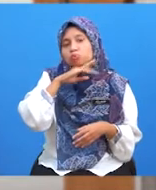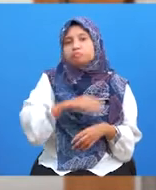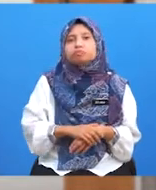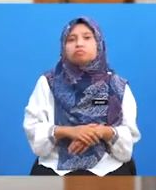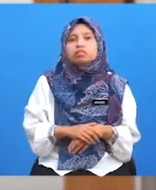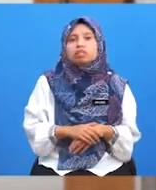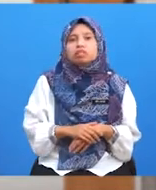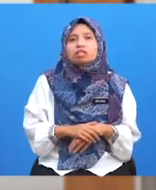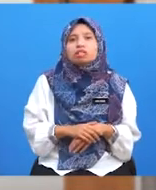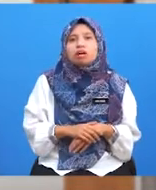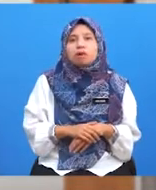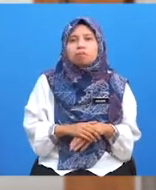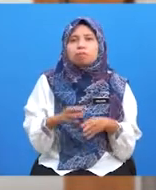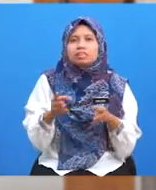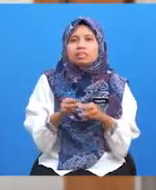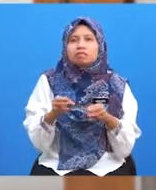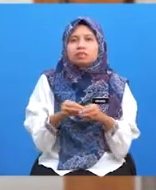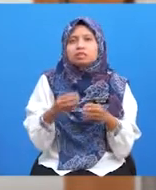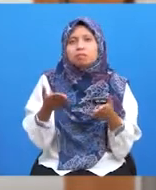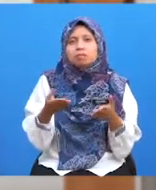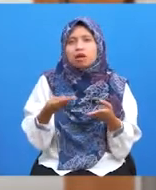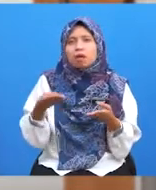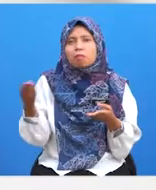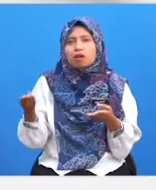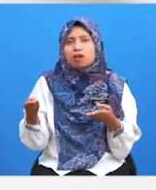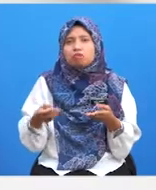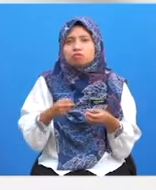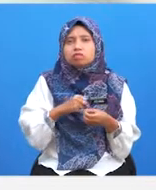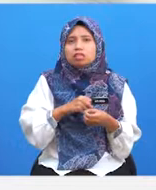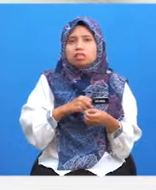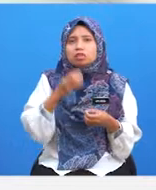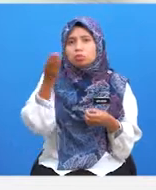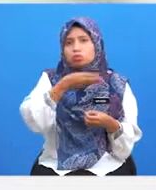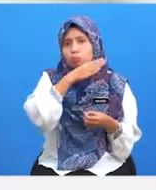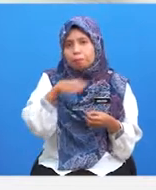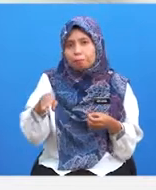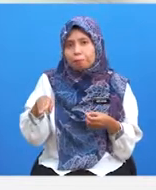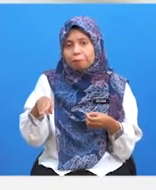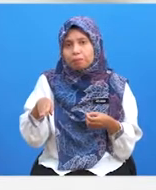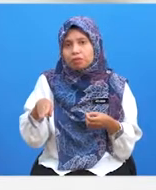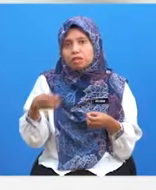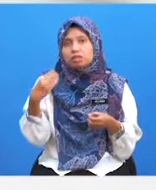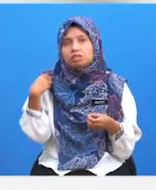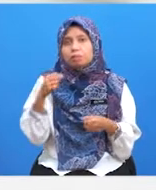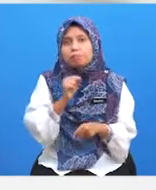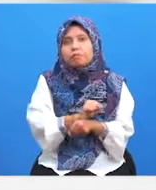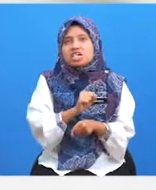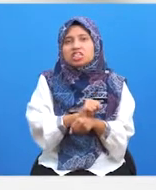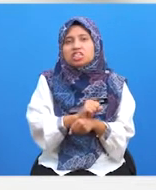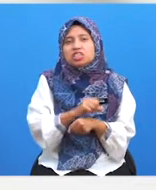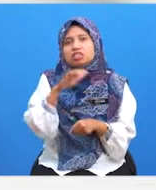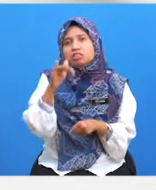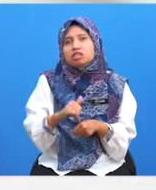malah pelbagai barangan disekitar stretch t107 bekerja asing ditahan